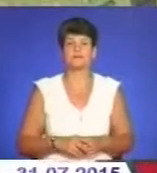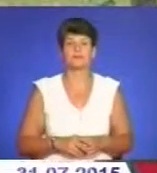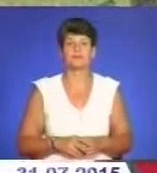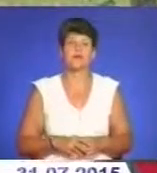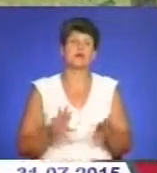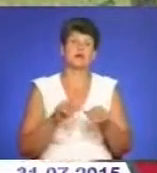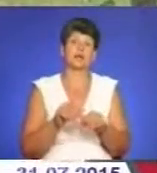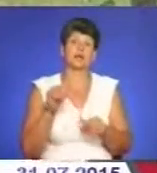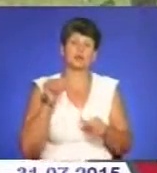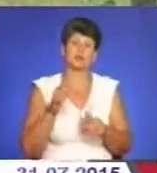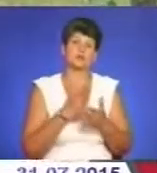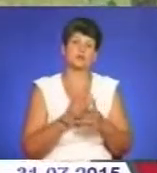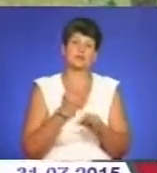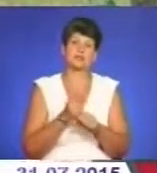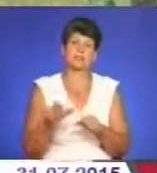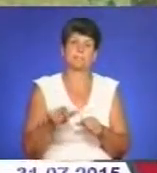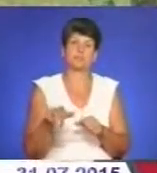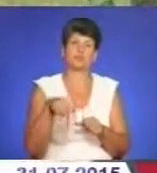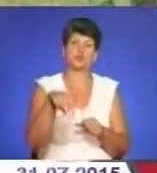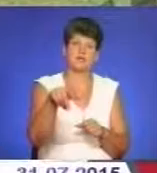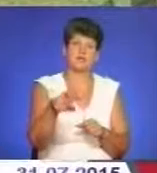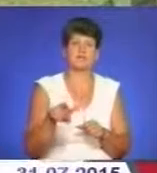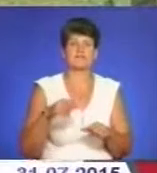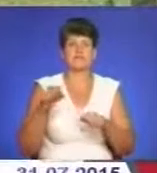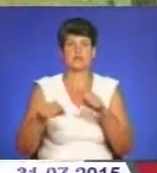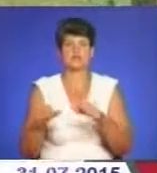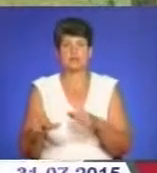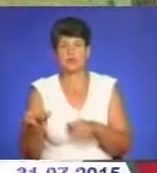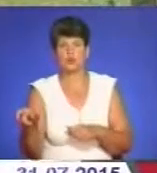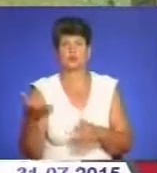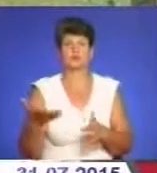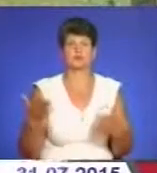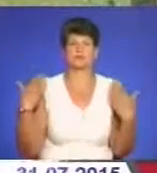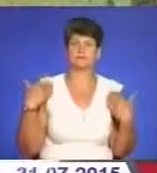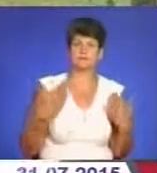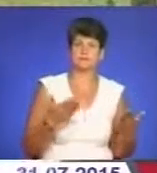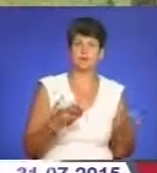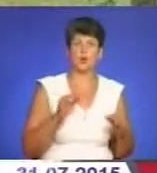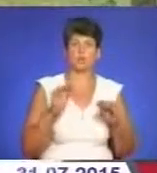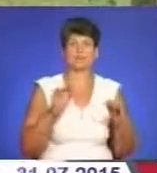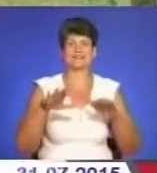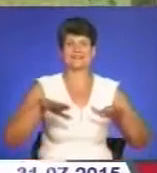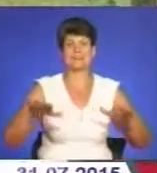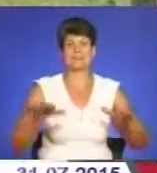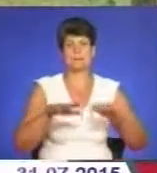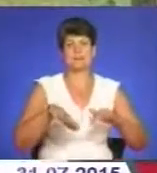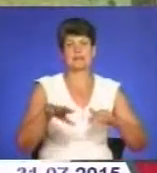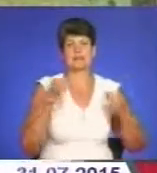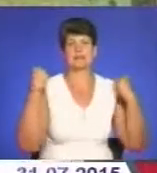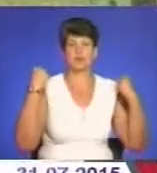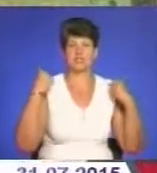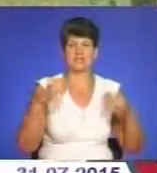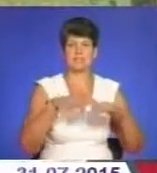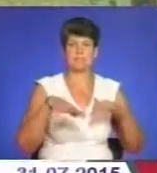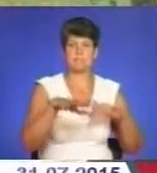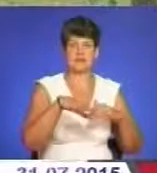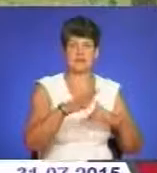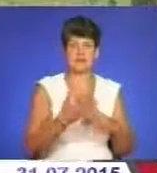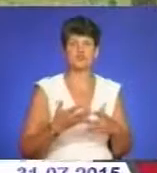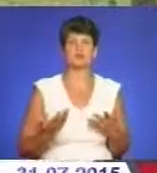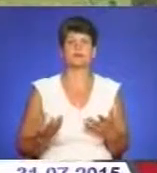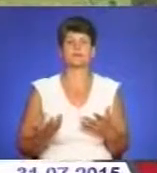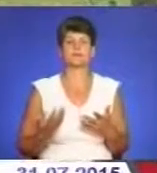створені пішохідні ділянки, місця для відпочинку, велосипедні доріжки, облаштований дитячий майданчик, спортивний майданчик для заняття спортом. Загальна